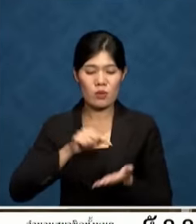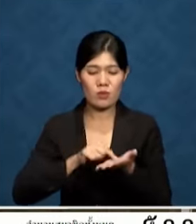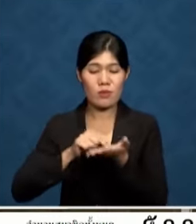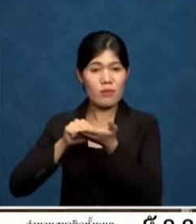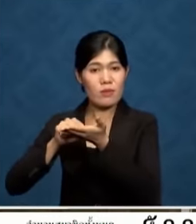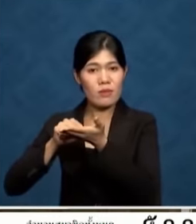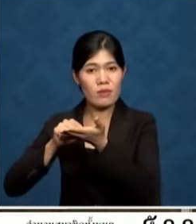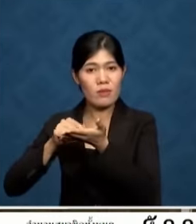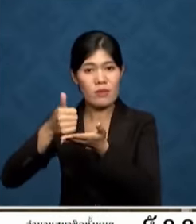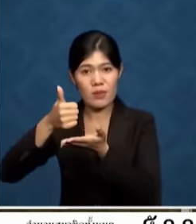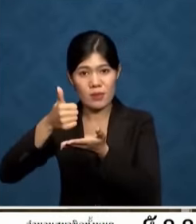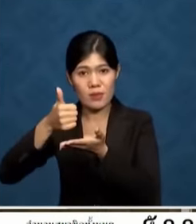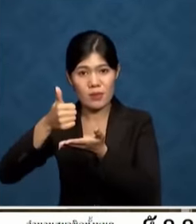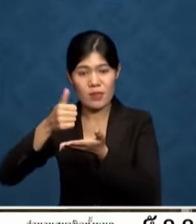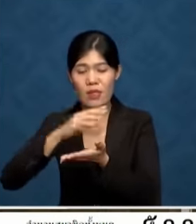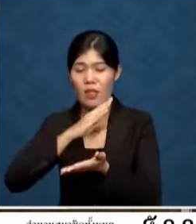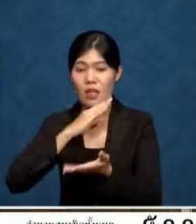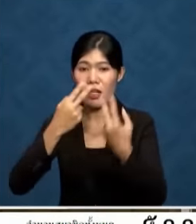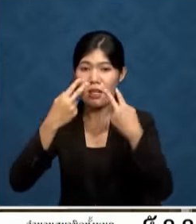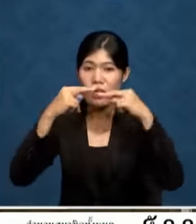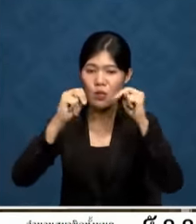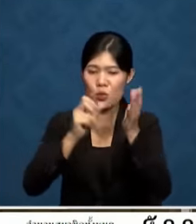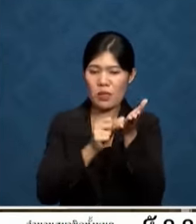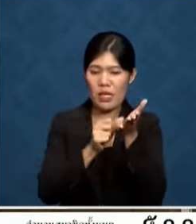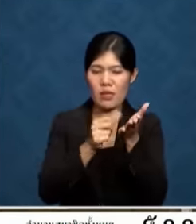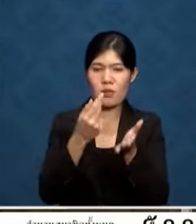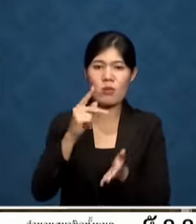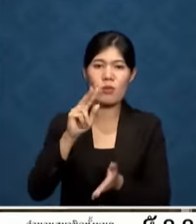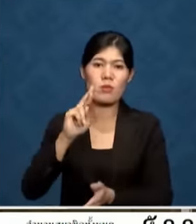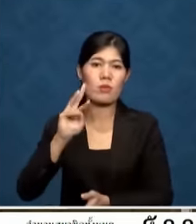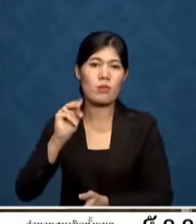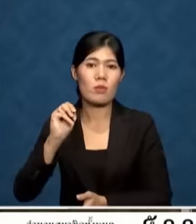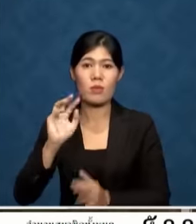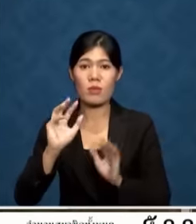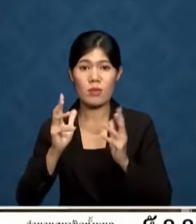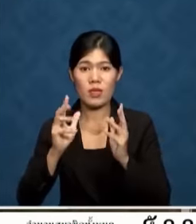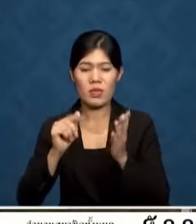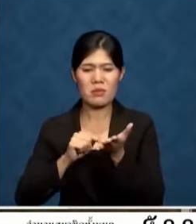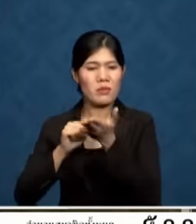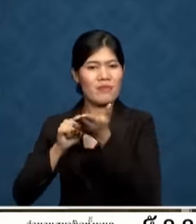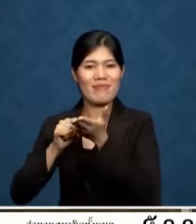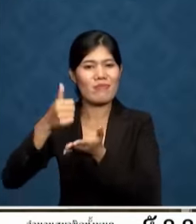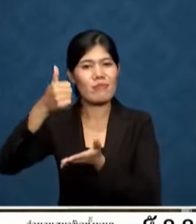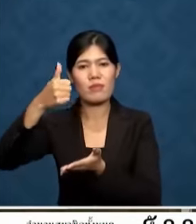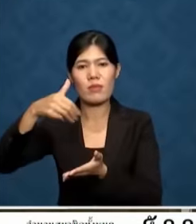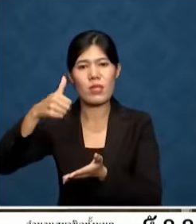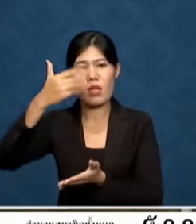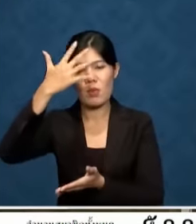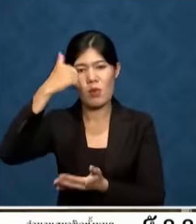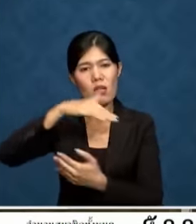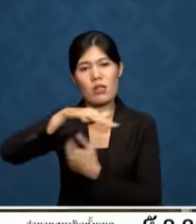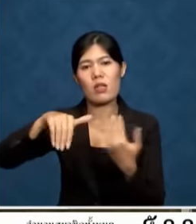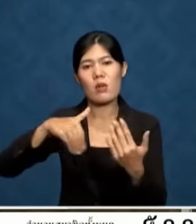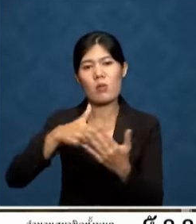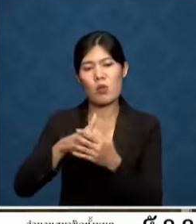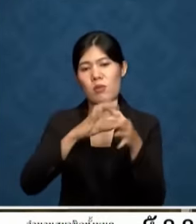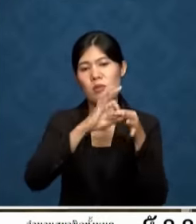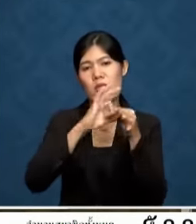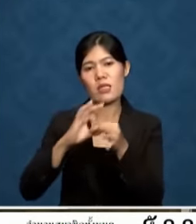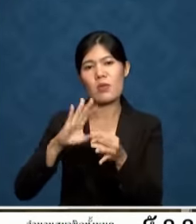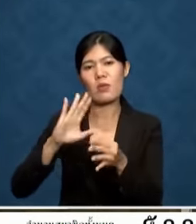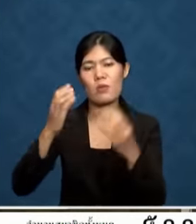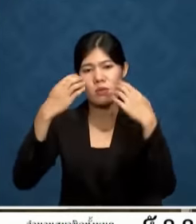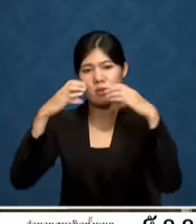ครับถ้านายกรัฐมนตรีไม่ปรับครมแบบนี้มันก็ไม่ได้ทั้งหมดมันถึงเกิดจากรัฐบาล